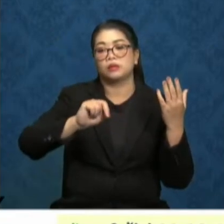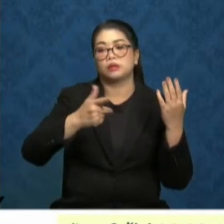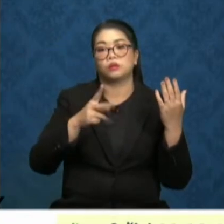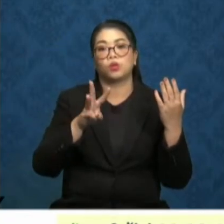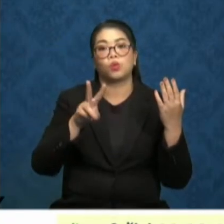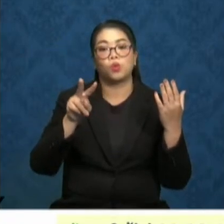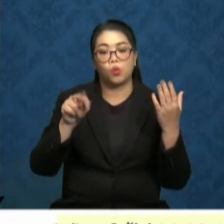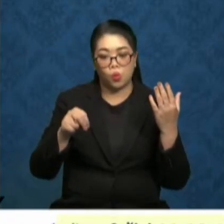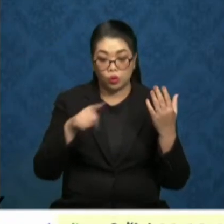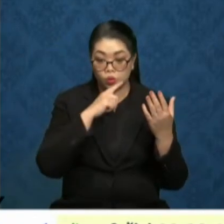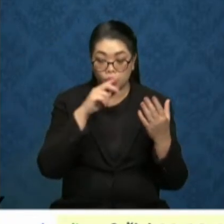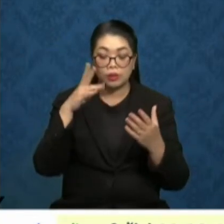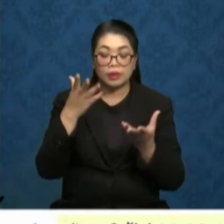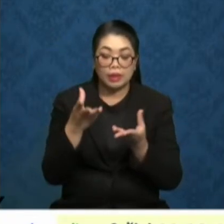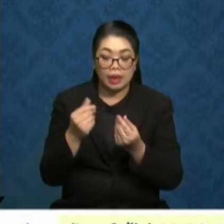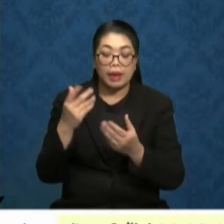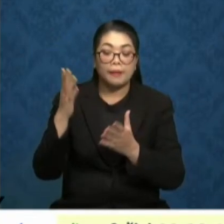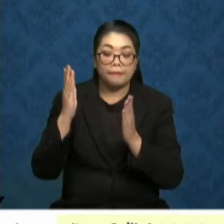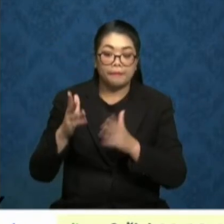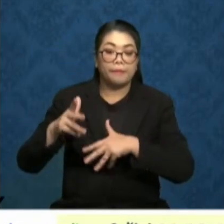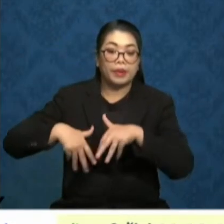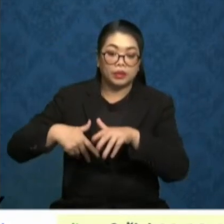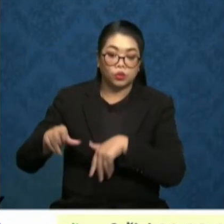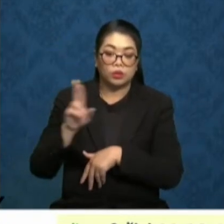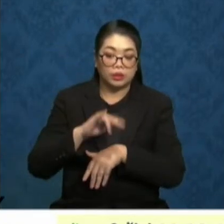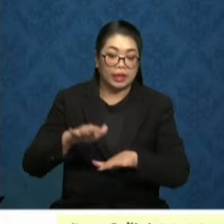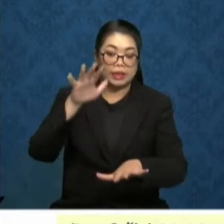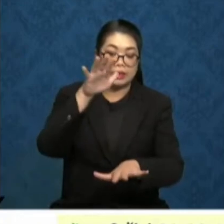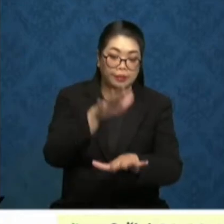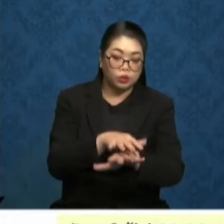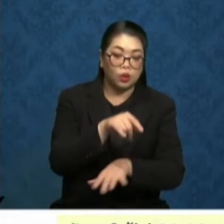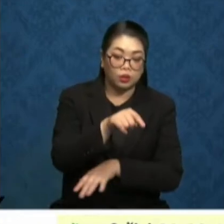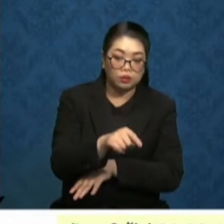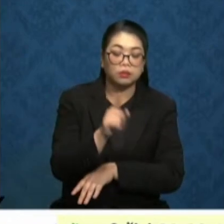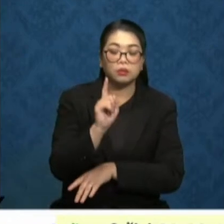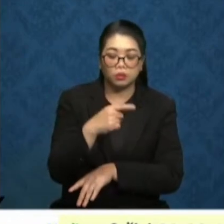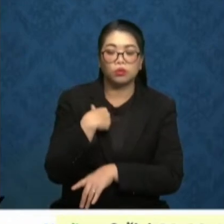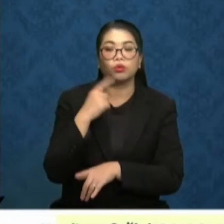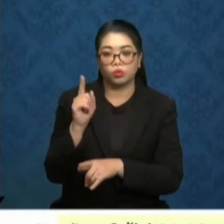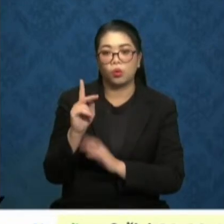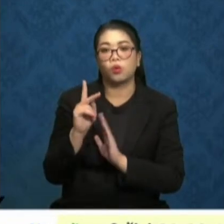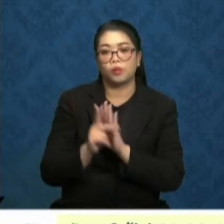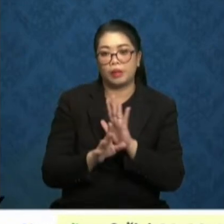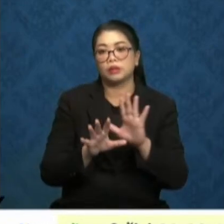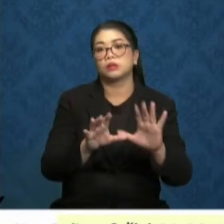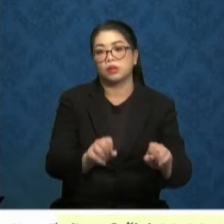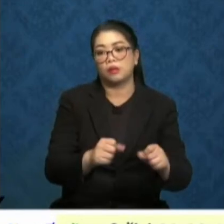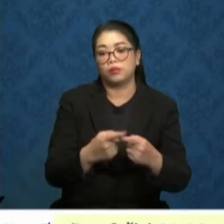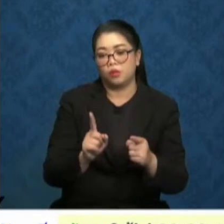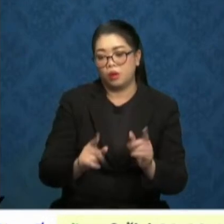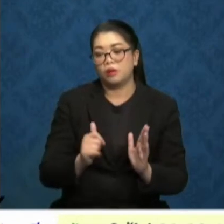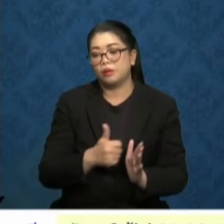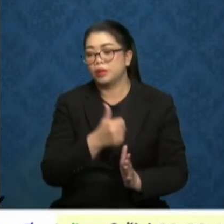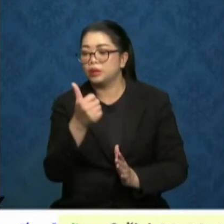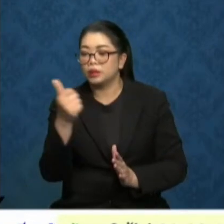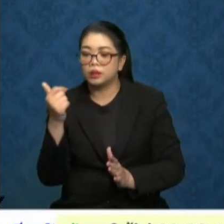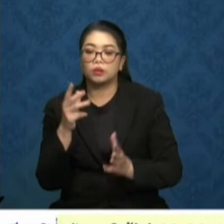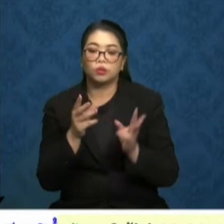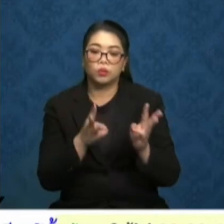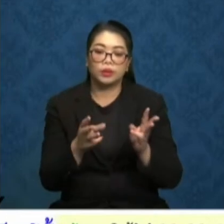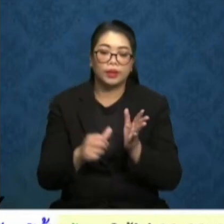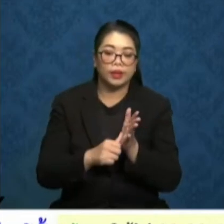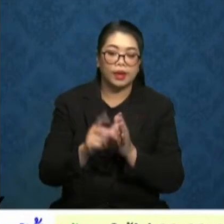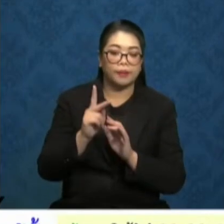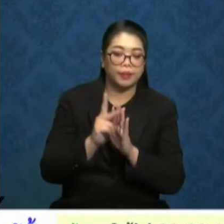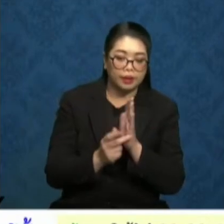ใช้กดใหมบคั หอเด็ขาดเช่นเดยวกันแต่ถาเป็กรณีของทดิทำกน ของพี่น้มจาชนผมเชอว่าเรายังมทางออกในการaltungถ sigakan